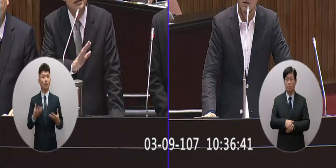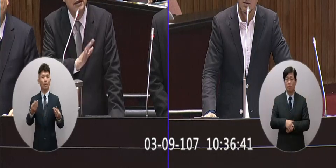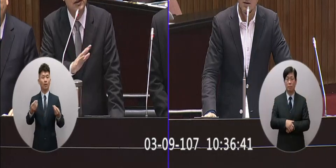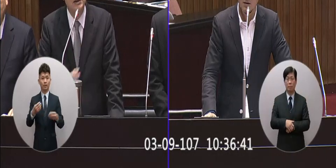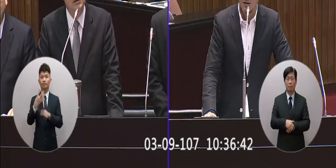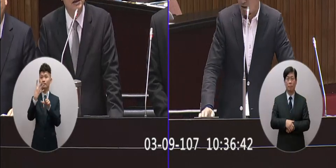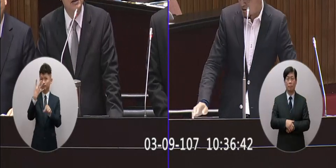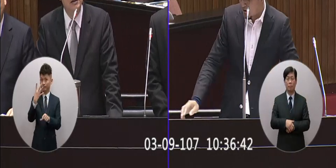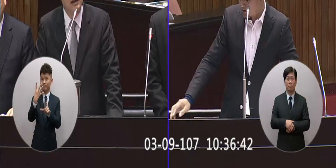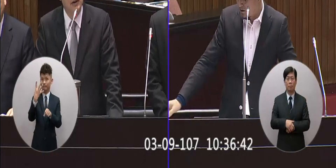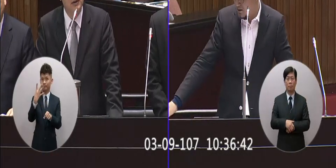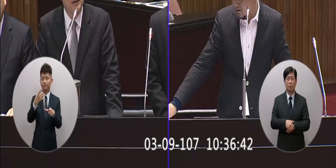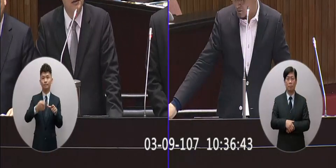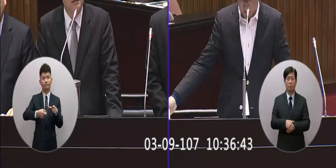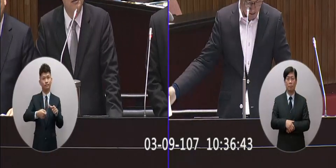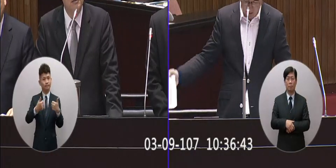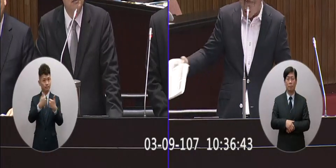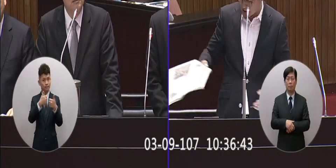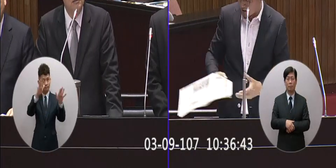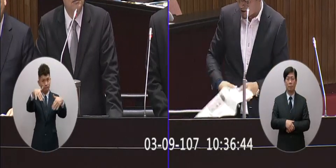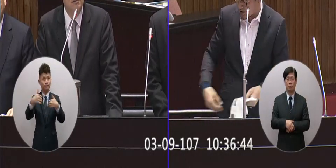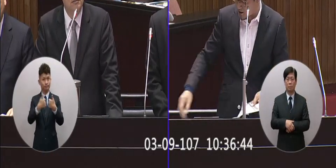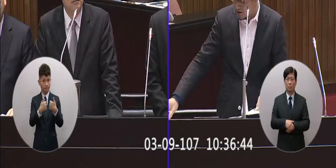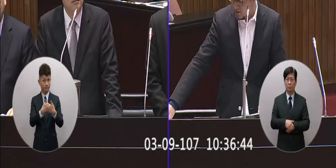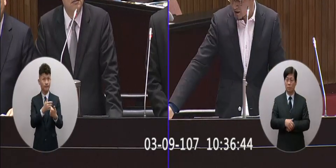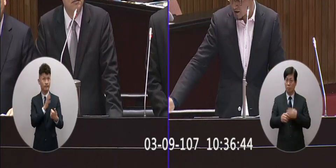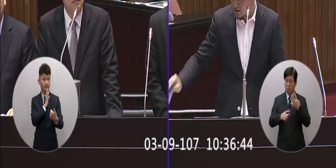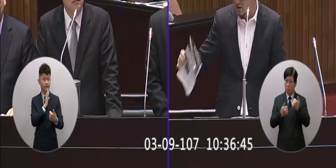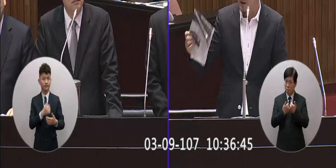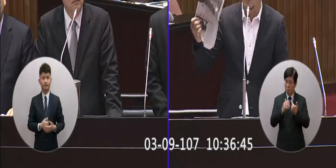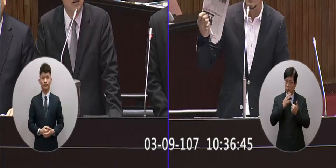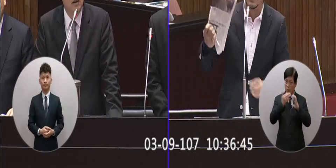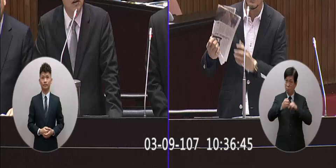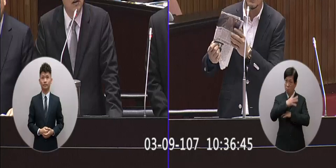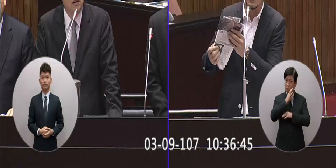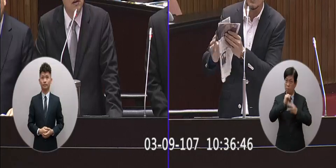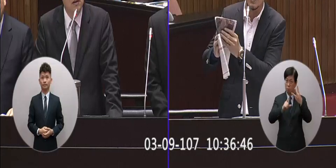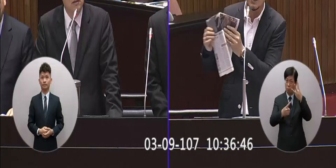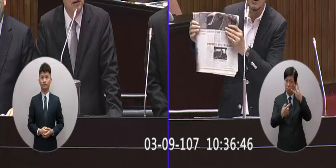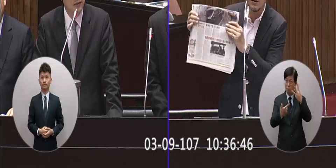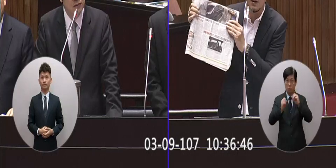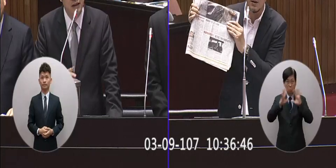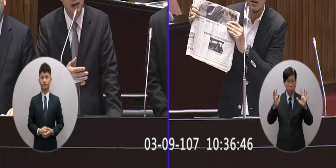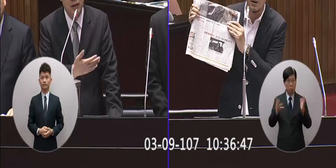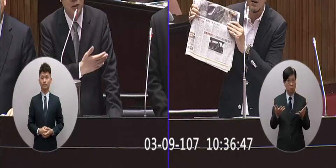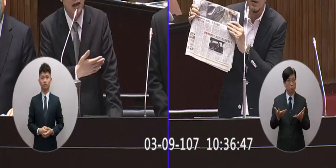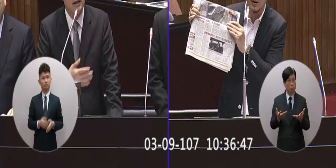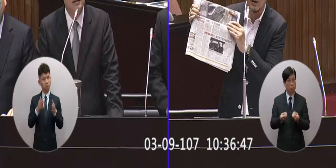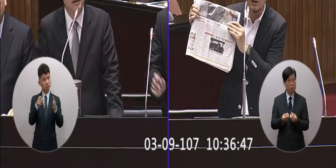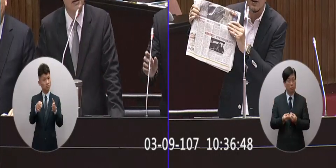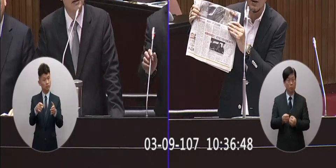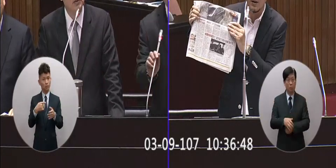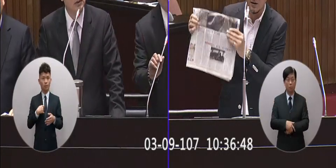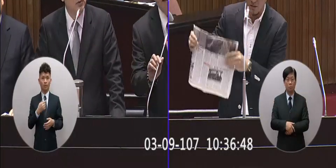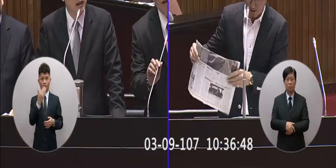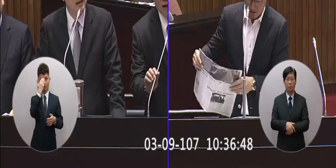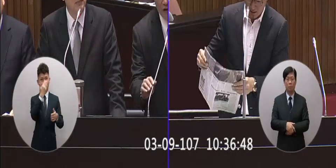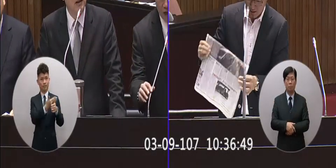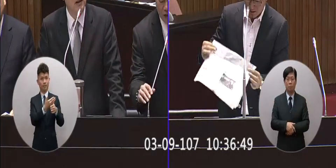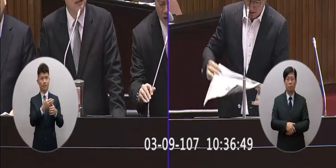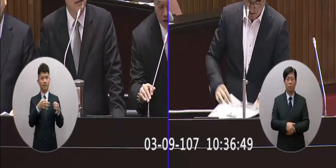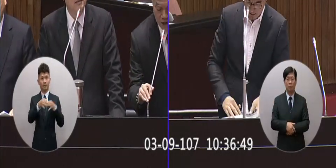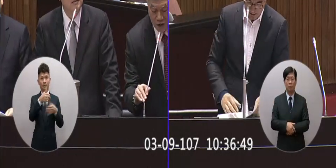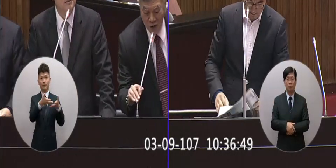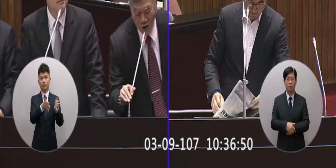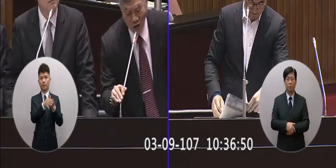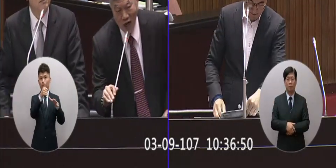就是四月份才会有这个开会嘛。 四月份才会开会，是媒体三月十六即将揭晓。 这部分，要不然我让那个经济部沈部长跟你